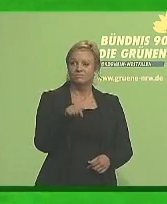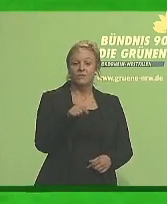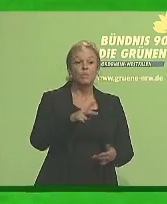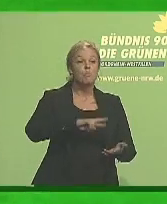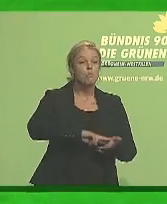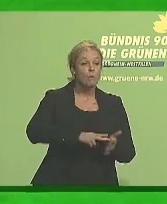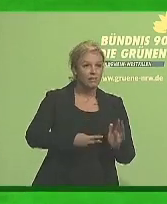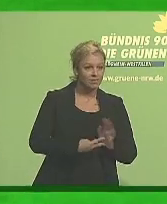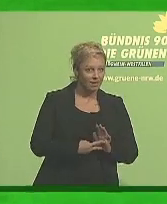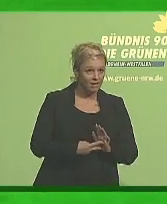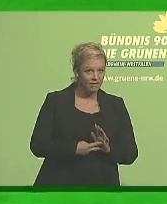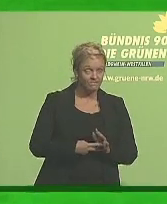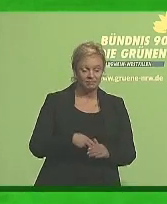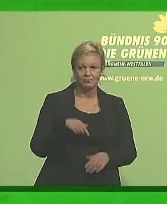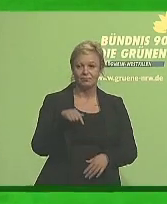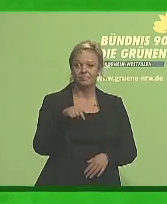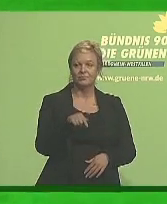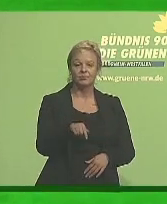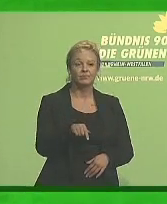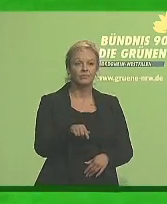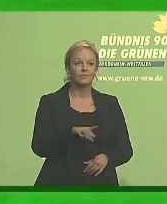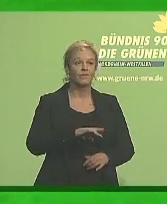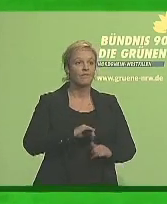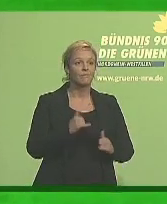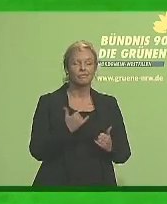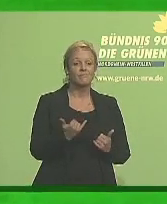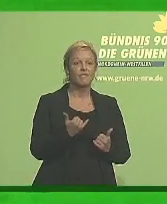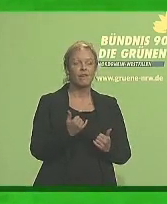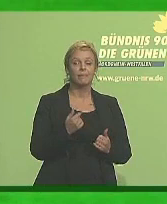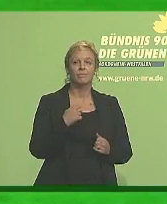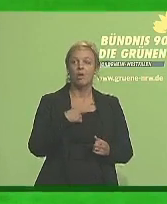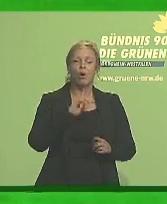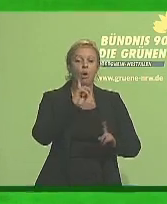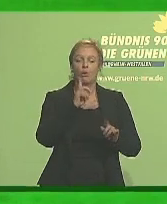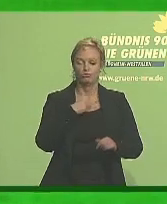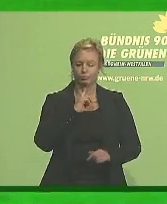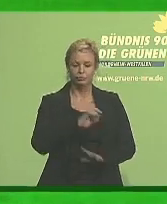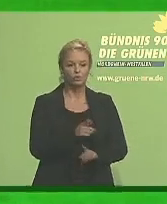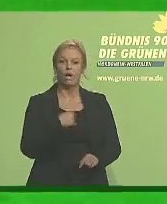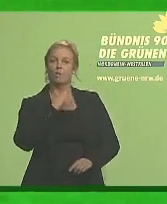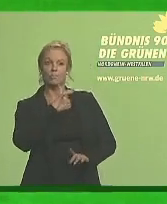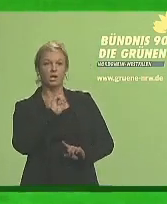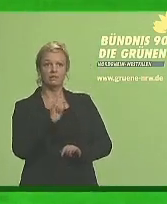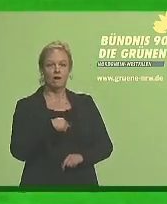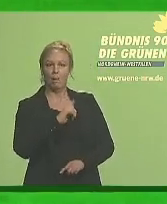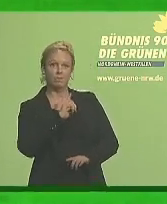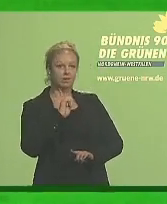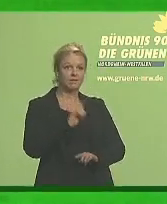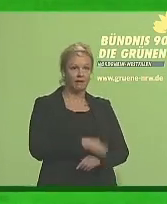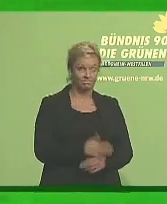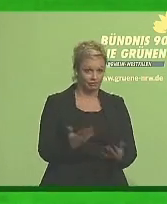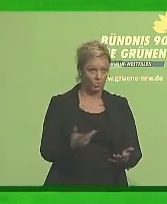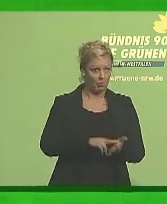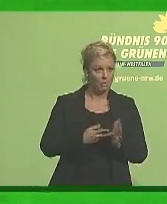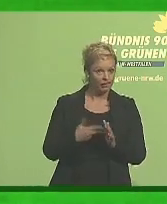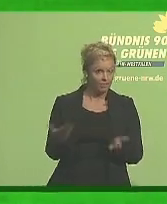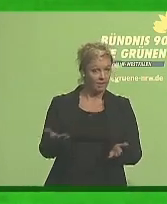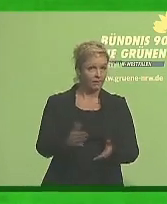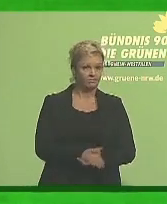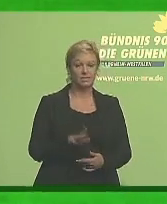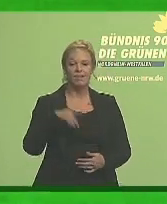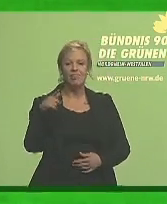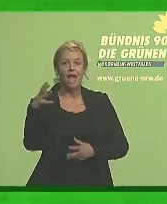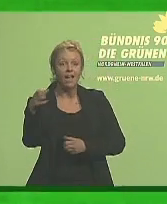der Politik, sich zu dementieren. Steht überhaupt nicht für diese